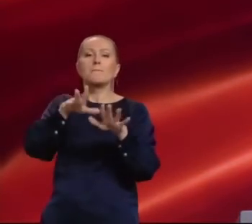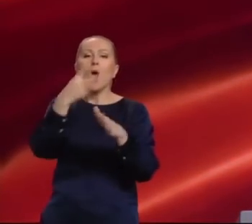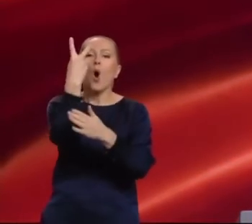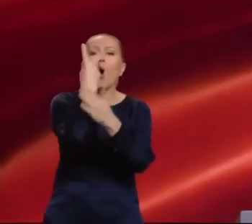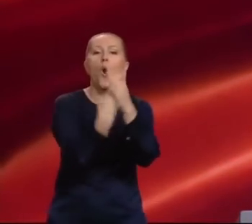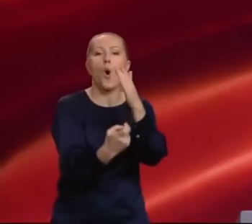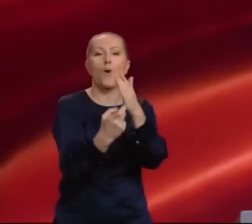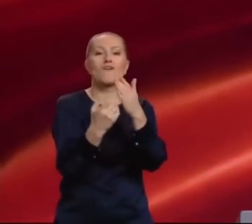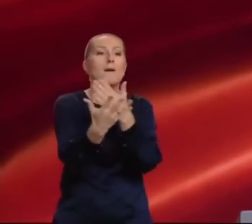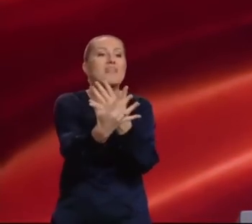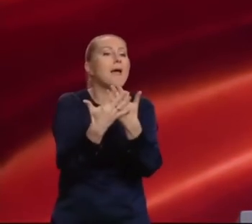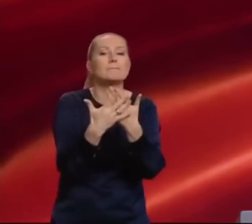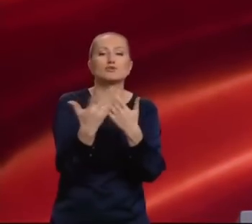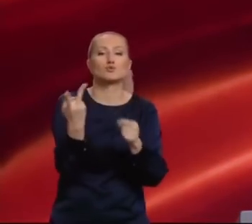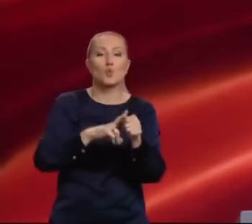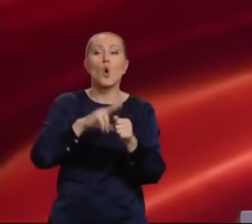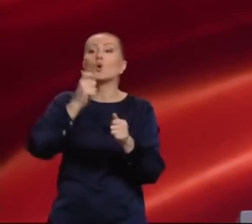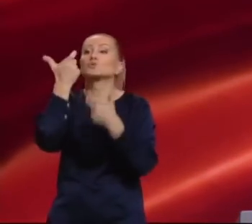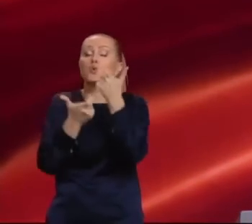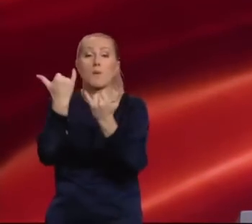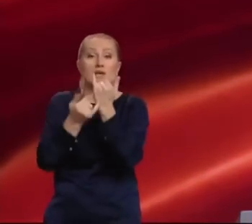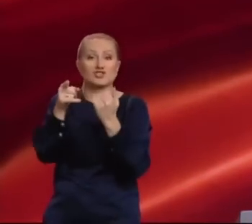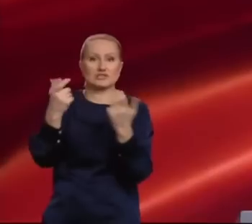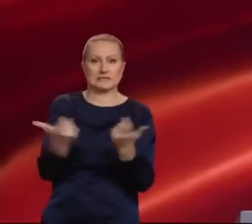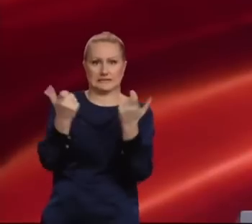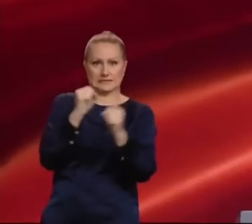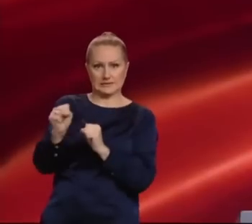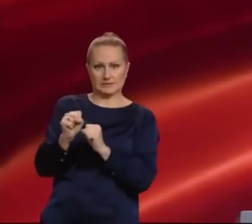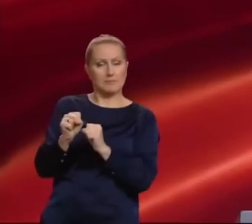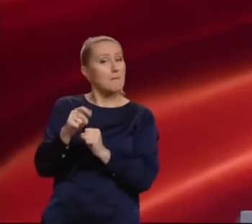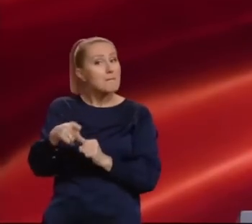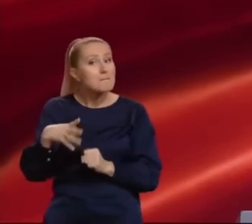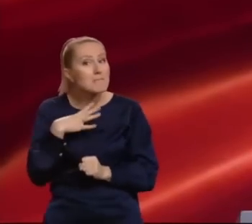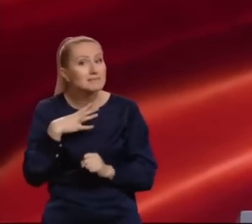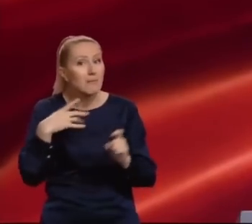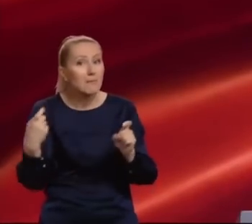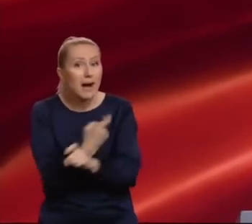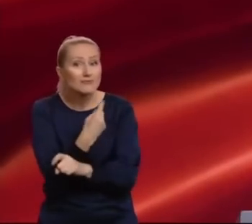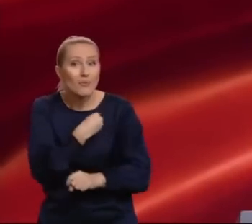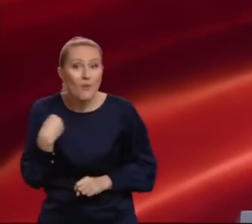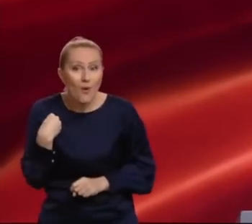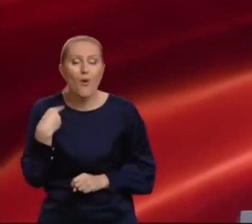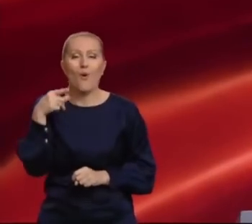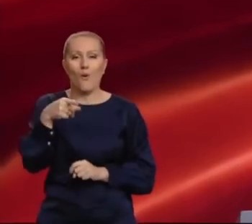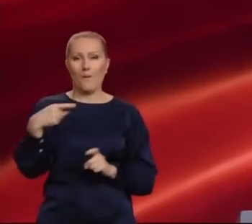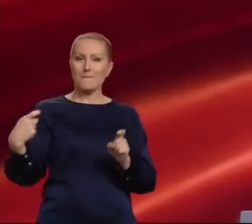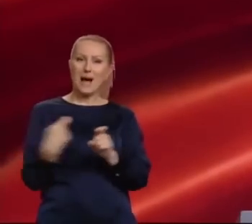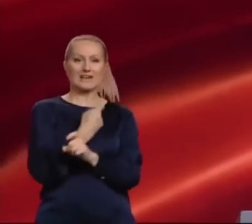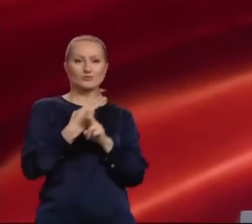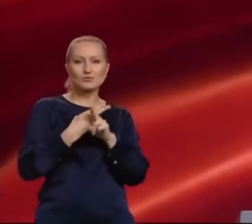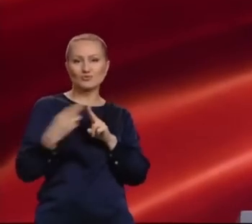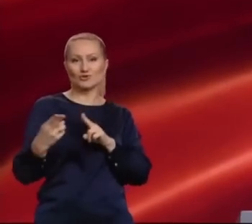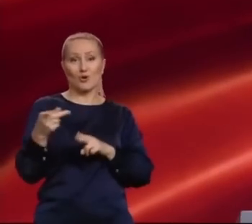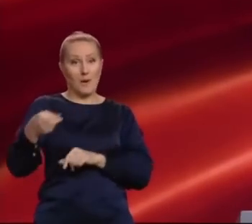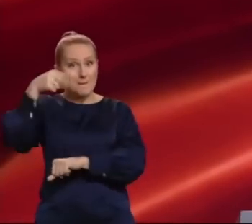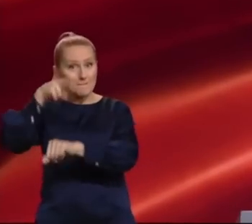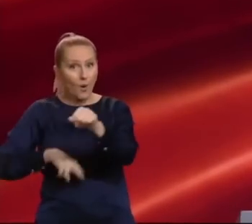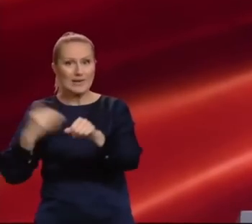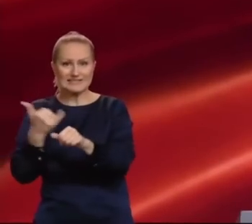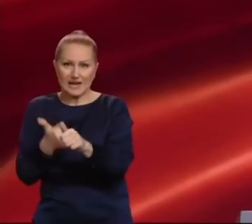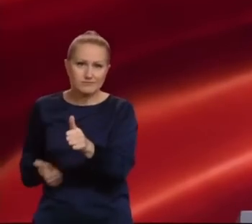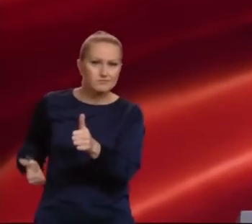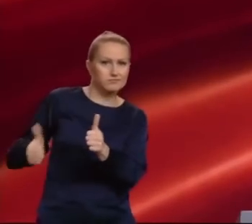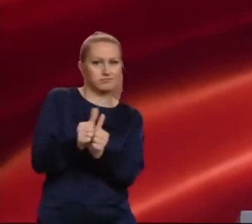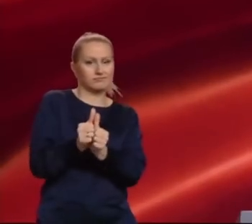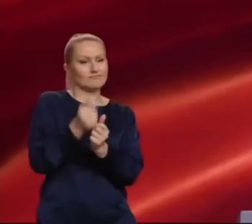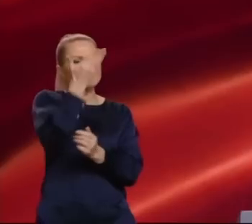zrobić, kiedy jest zagrożenie. Bezpieczna Polska to państwo, w którym policja zawsze stoi po